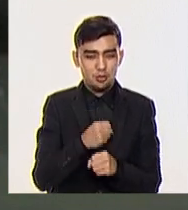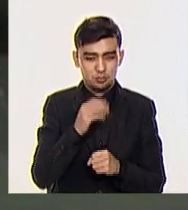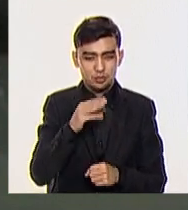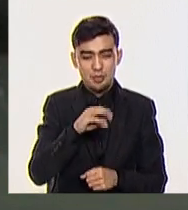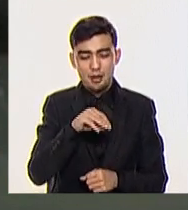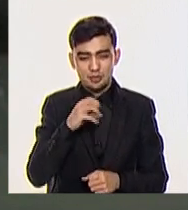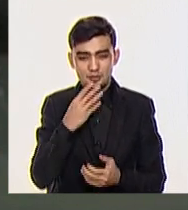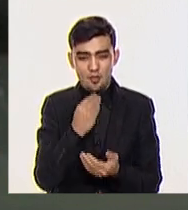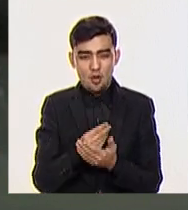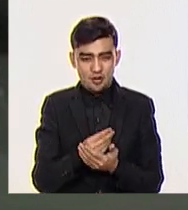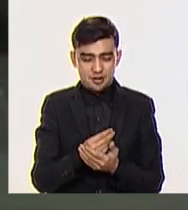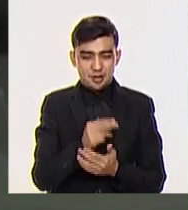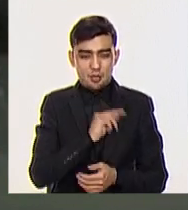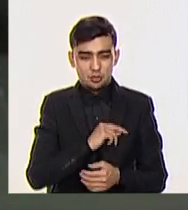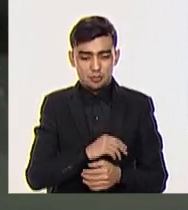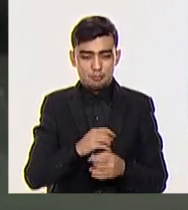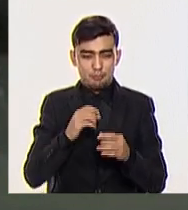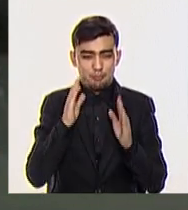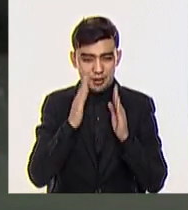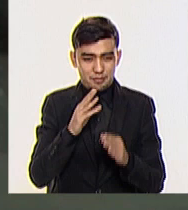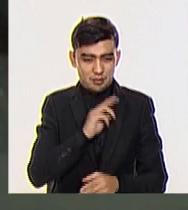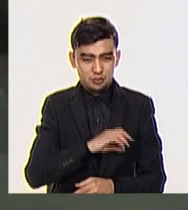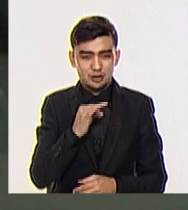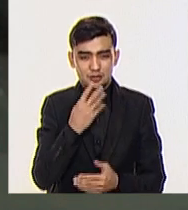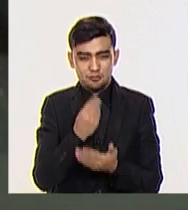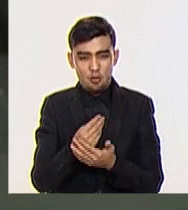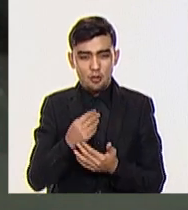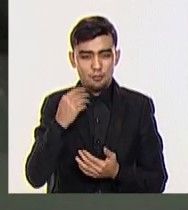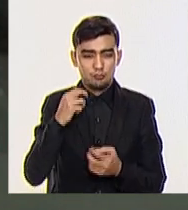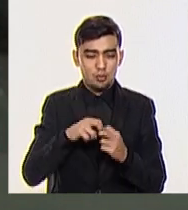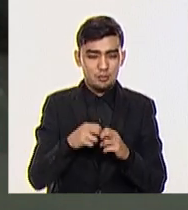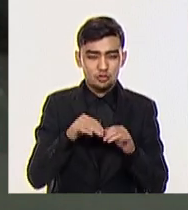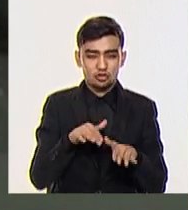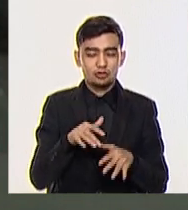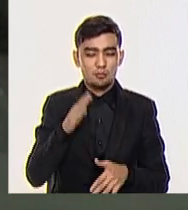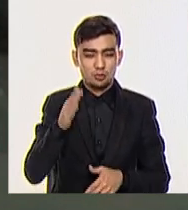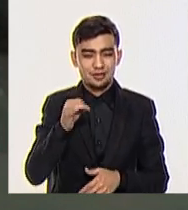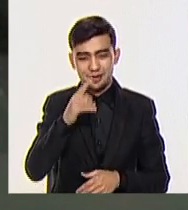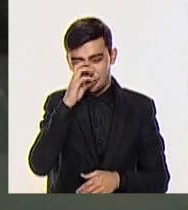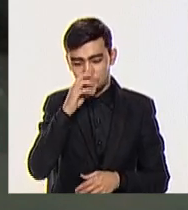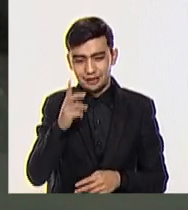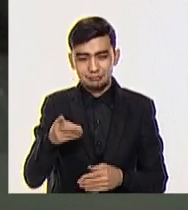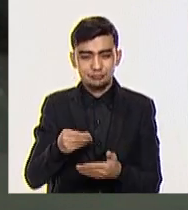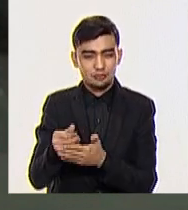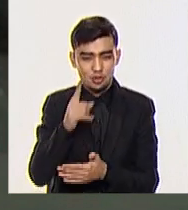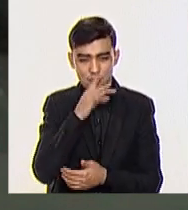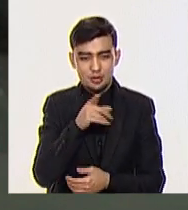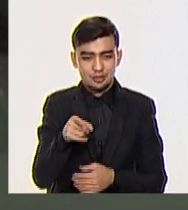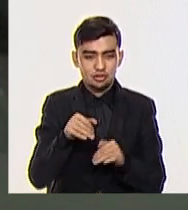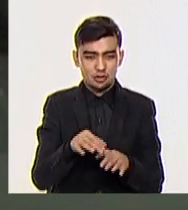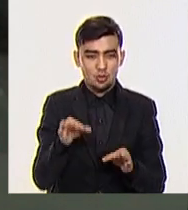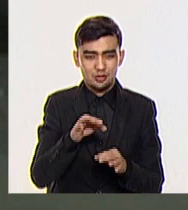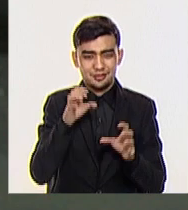жұмысын ашық сынап, кем-кетігін түзеп, өз нұсқаларын ұсынып, мәселені шешу керек. Бірақ бұл үкіметті мемлекет қаржыландырмайды. Оның шешімдерінің